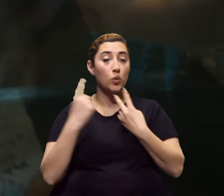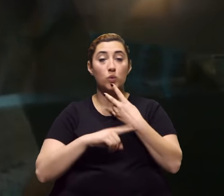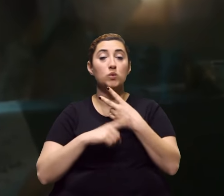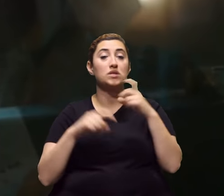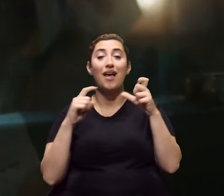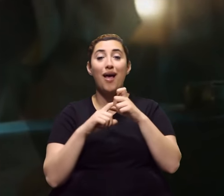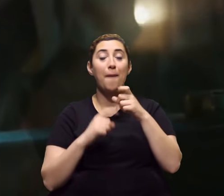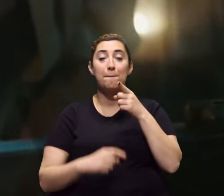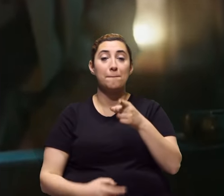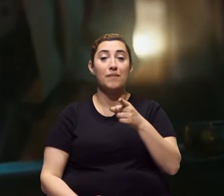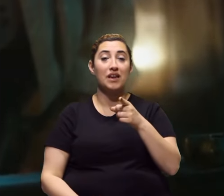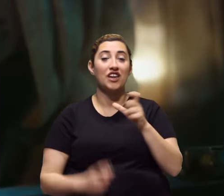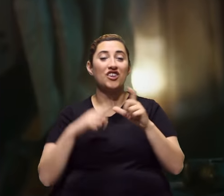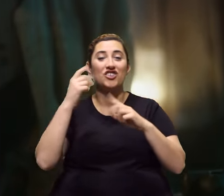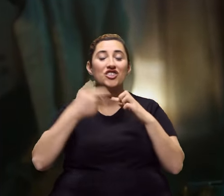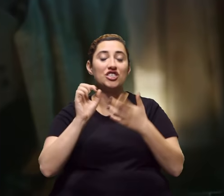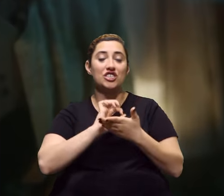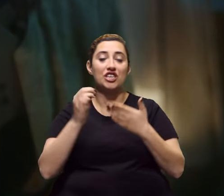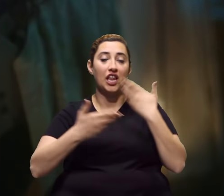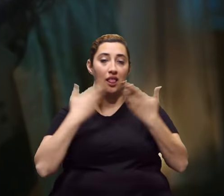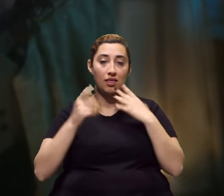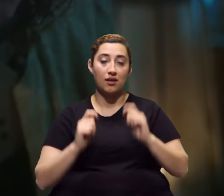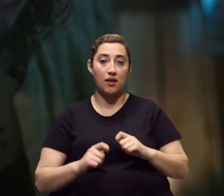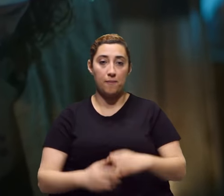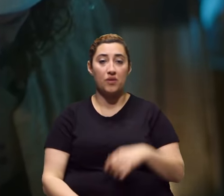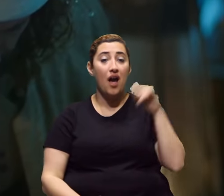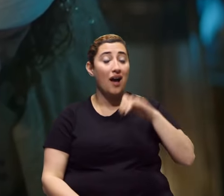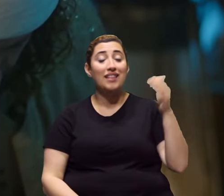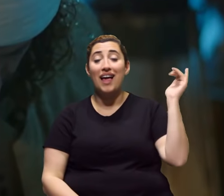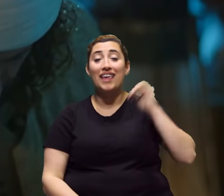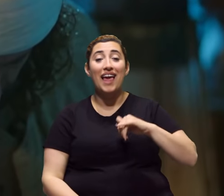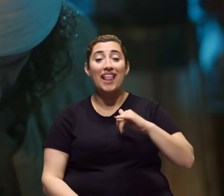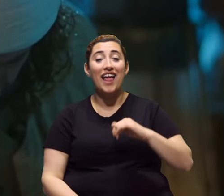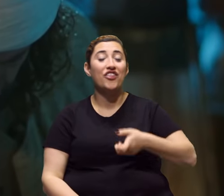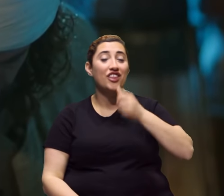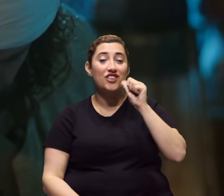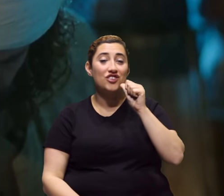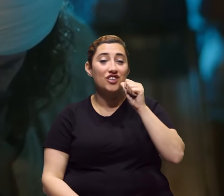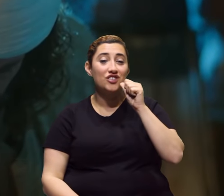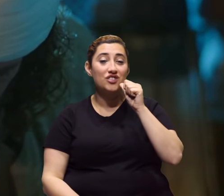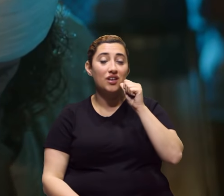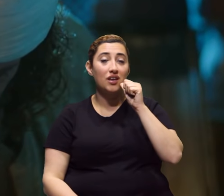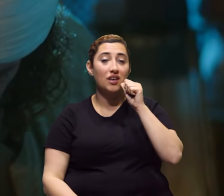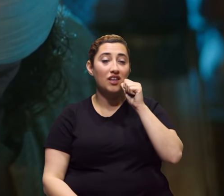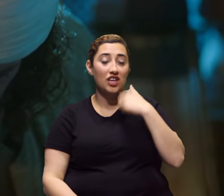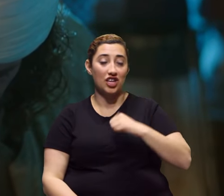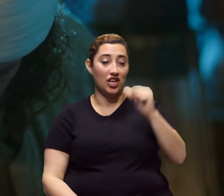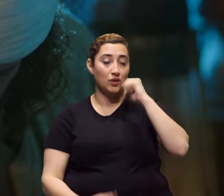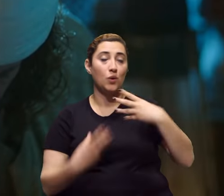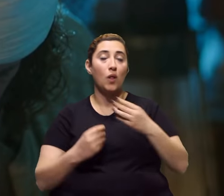Yunus Emrem şiir söyledi. Hak'tan gelen şerbeti